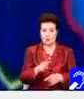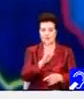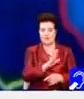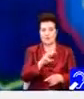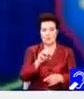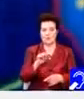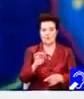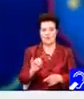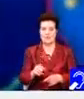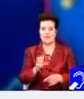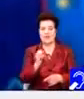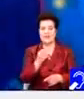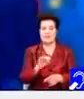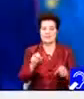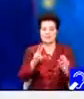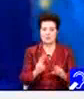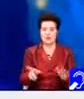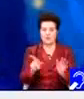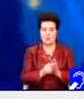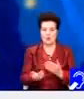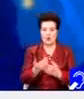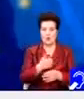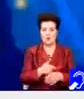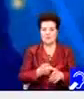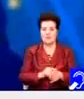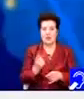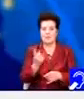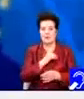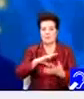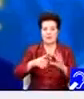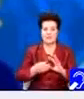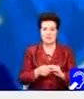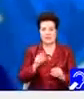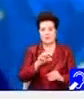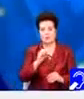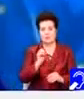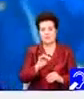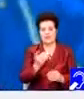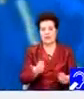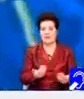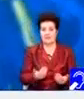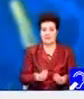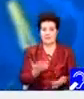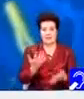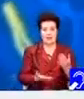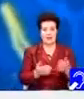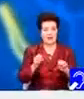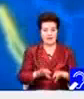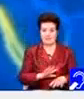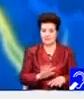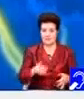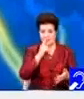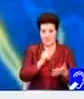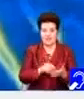vă așteaptă la o ediție specială, în care împreună cu invitații săi va discuta primele rezultate ale scrutinului de astăzi. Dacă nu ați reușit să